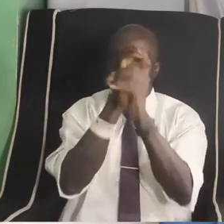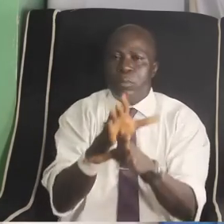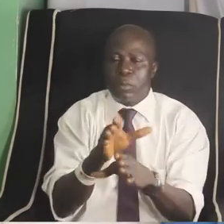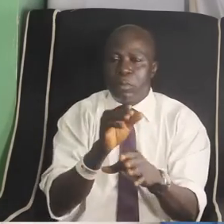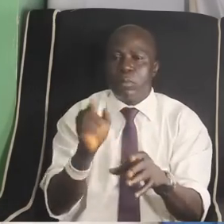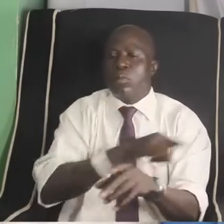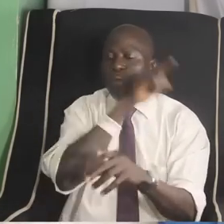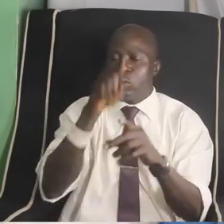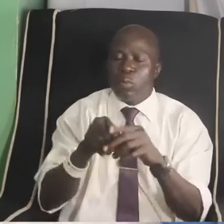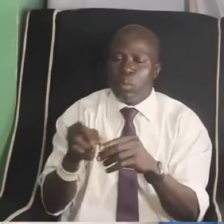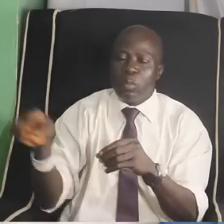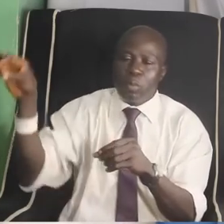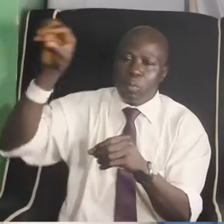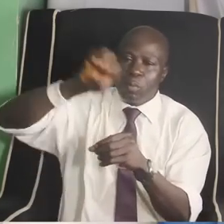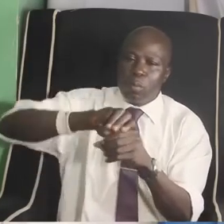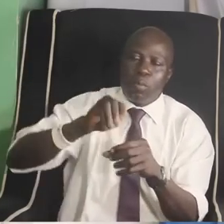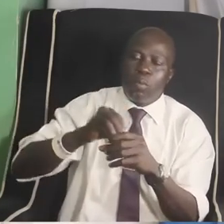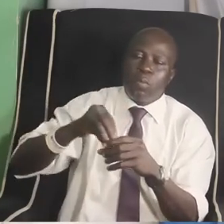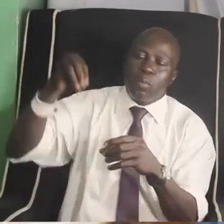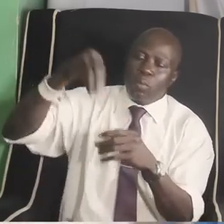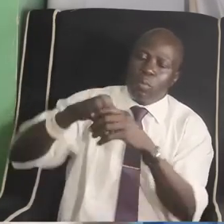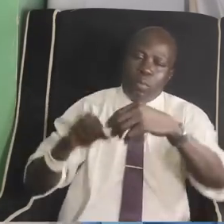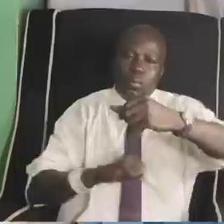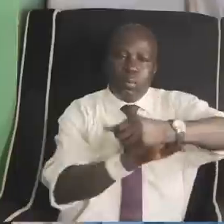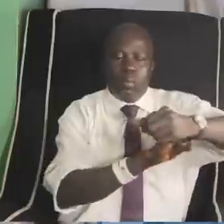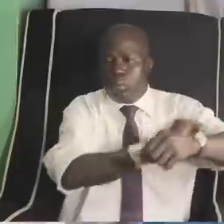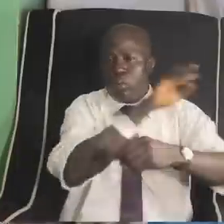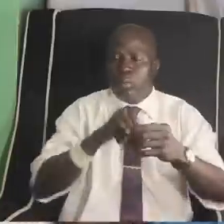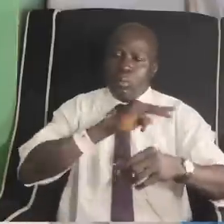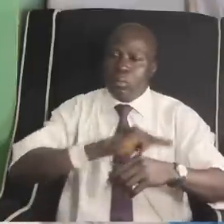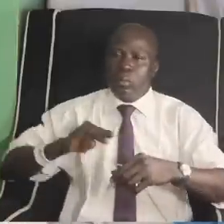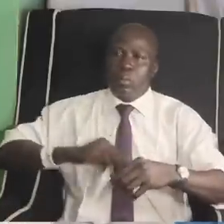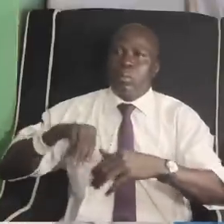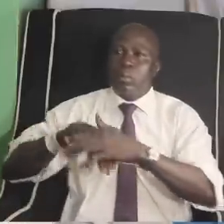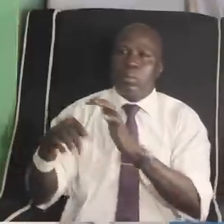Amen. Amen. Bless. As you're supporting this ministry. Oh, the Amen.